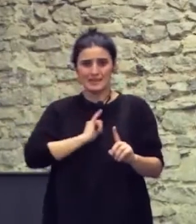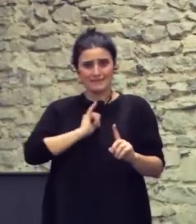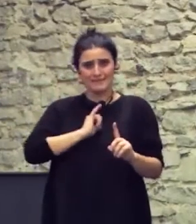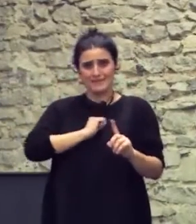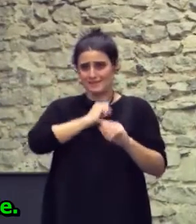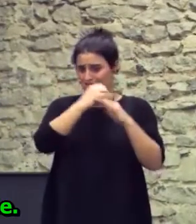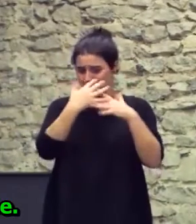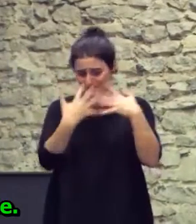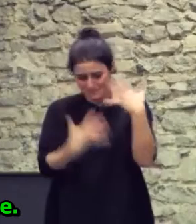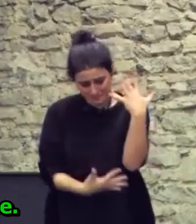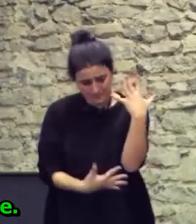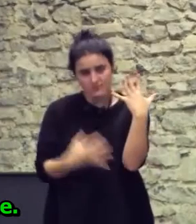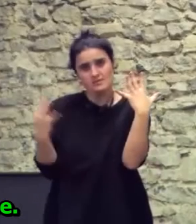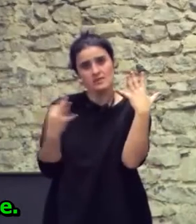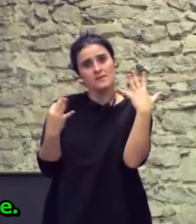egitea,